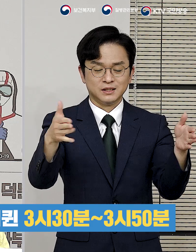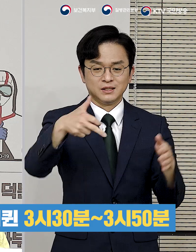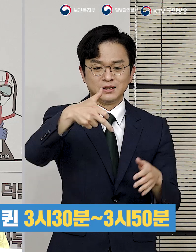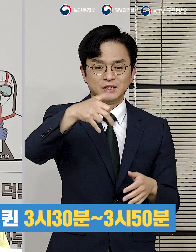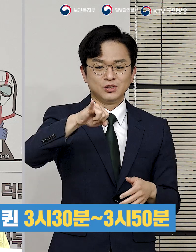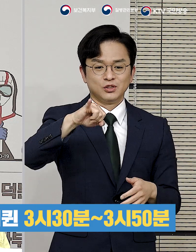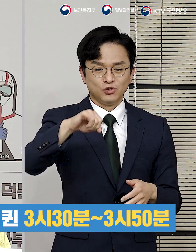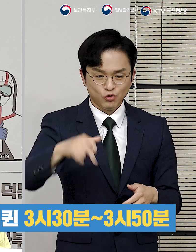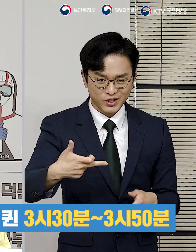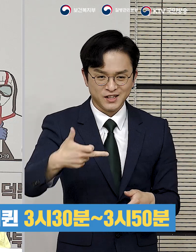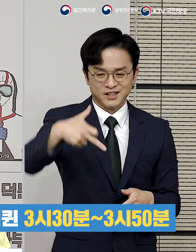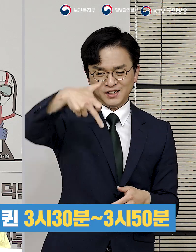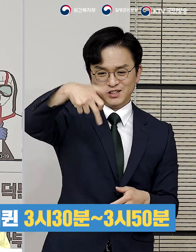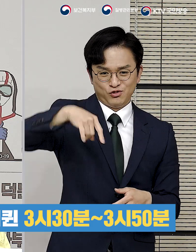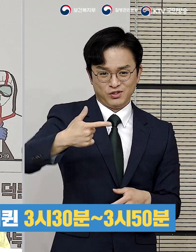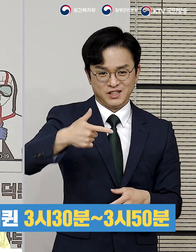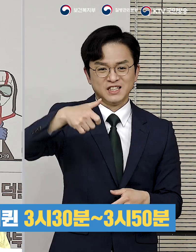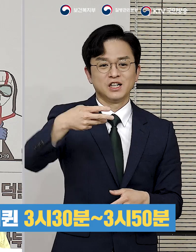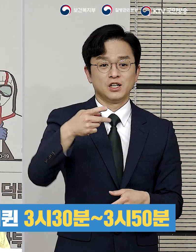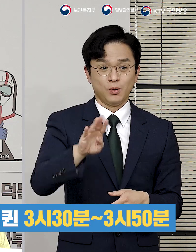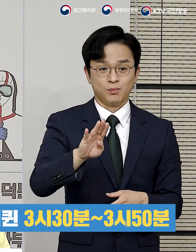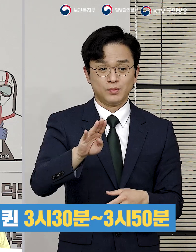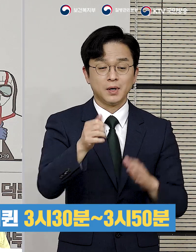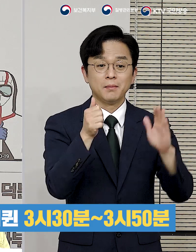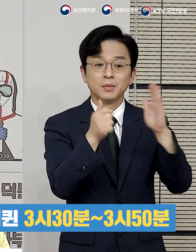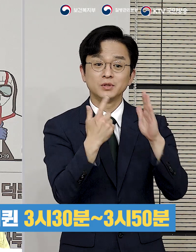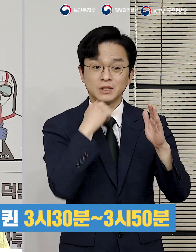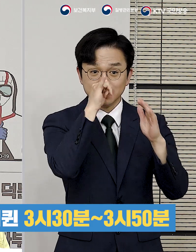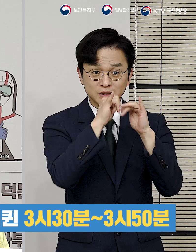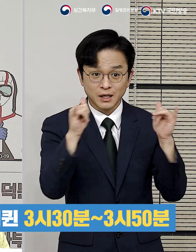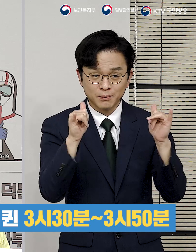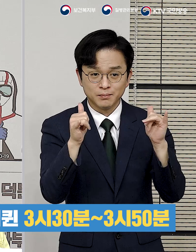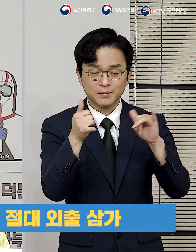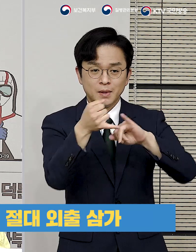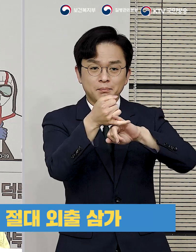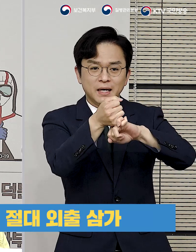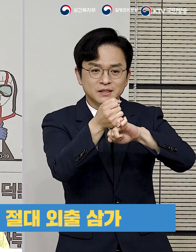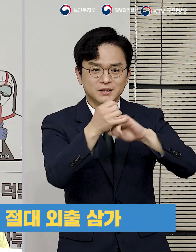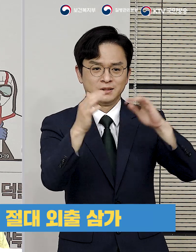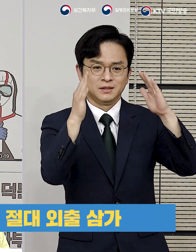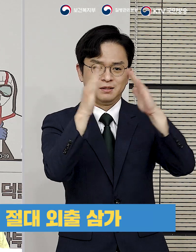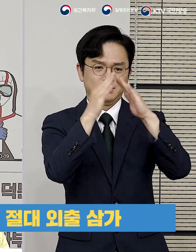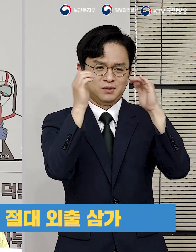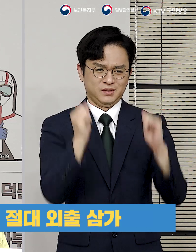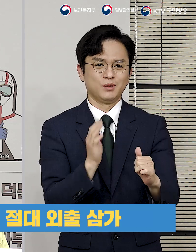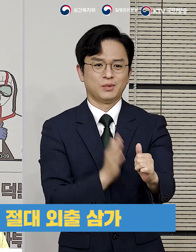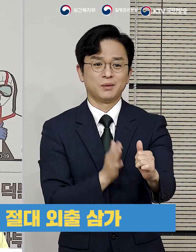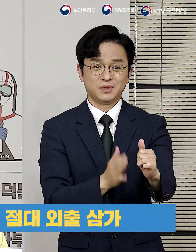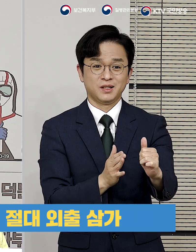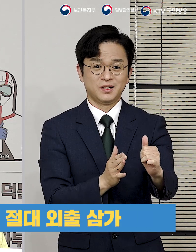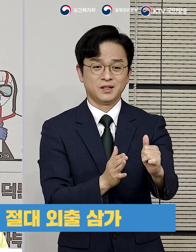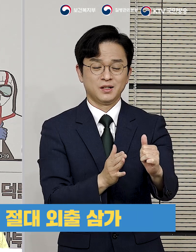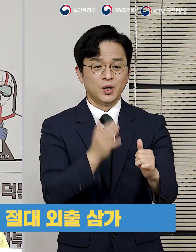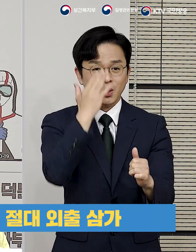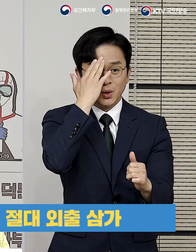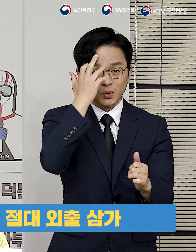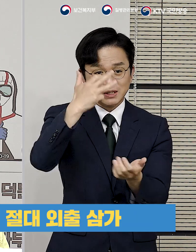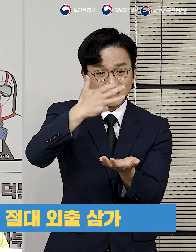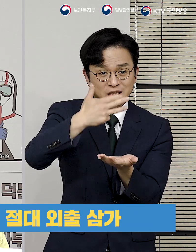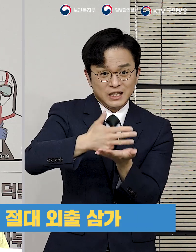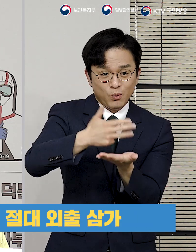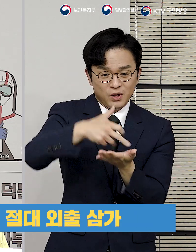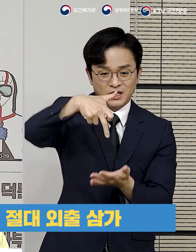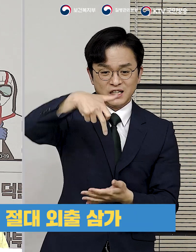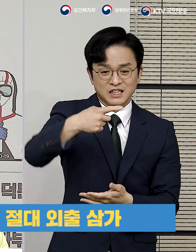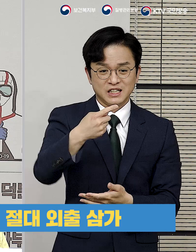퀸을 3시 30분부터 3시 50분까지 방문하였거나 이와 동선이 유사할 경우에는